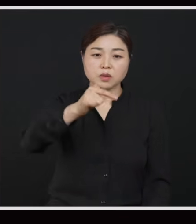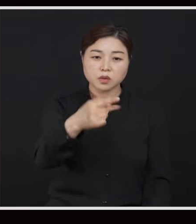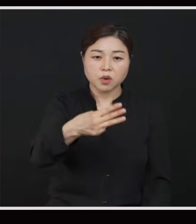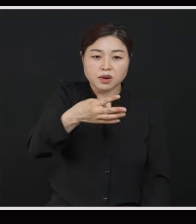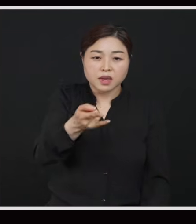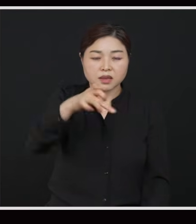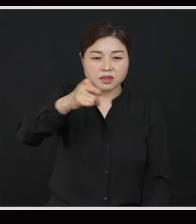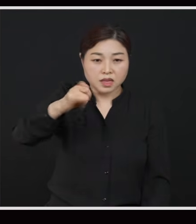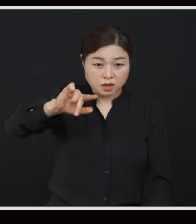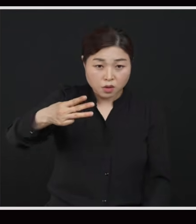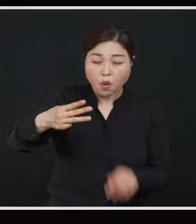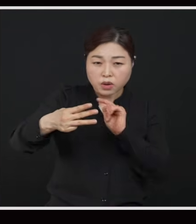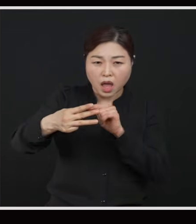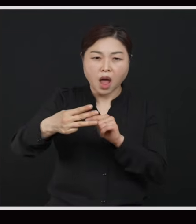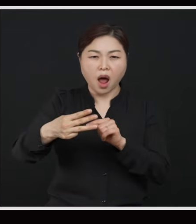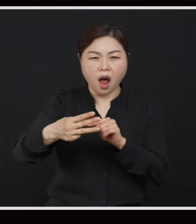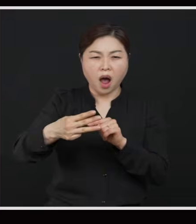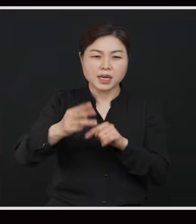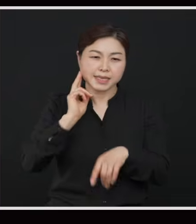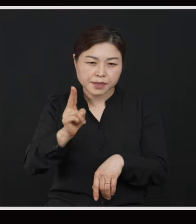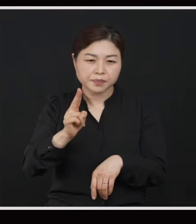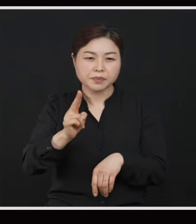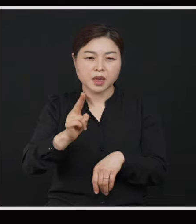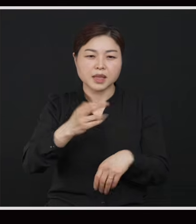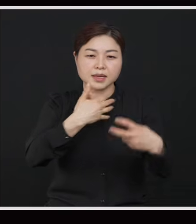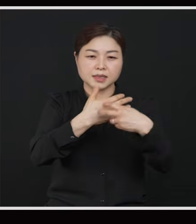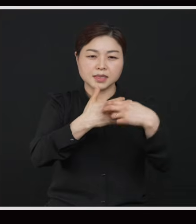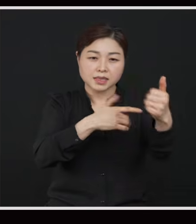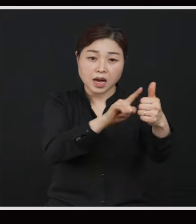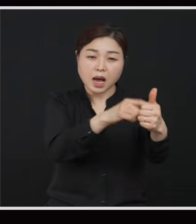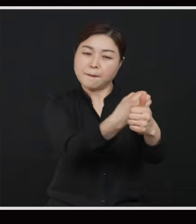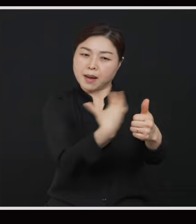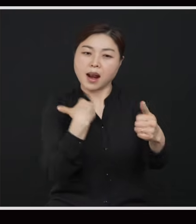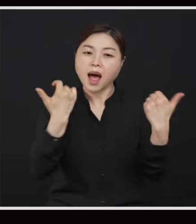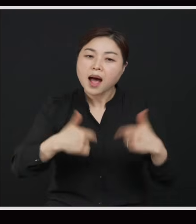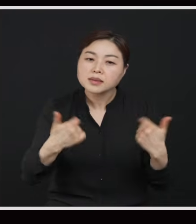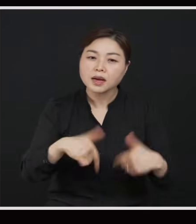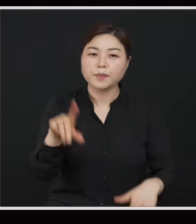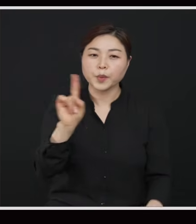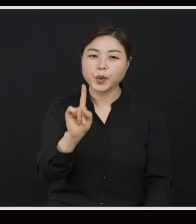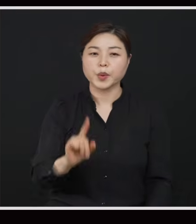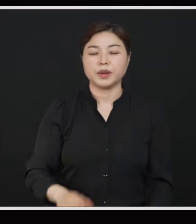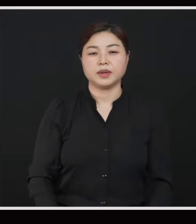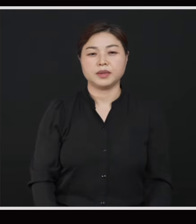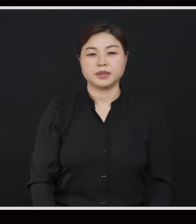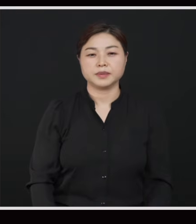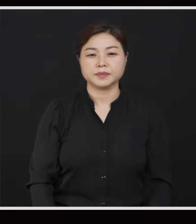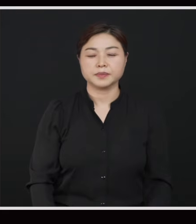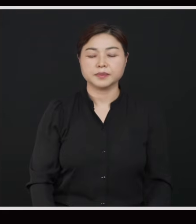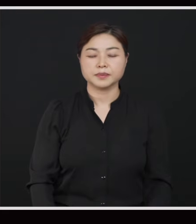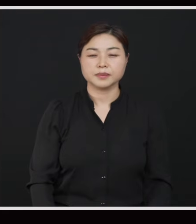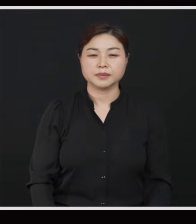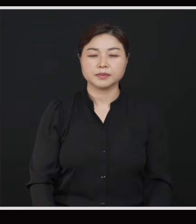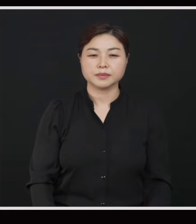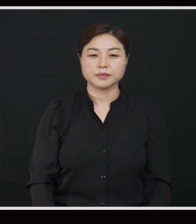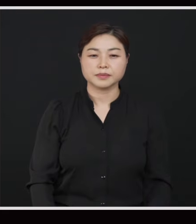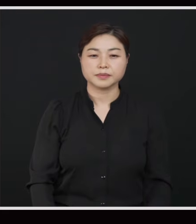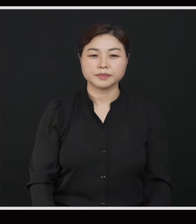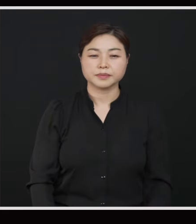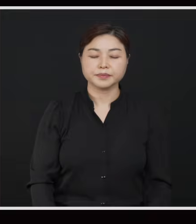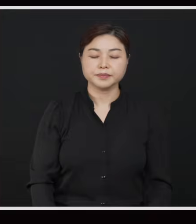그래서 콜레스테롤 문제가 생겼을 때 의사한테 가면은 보통 하는 얘기가 있습니다.